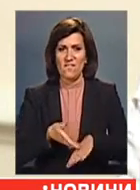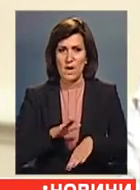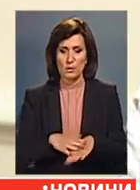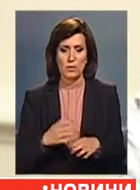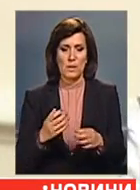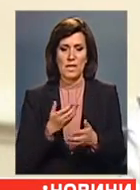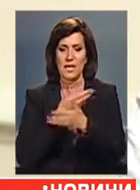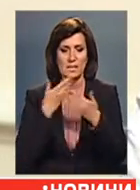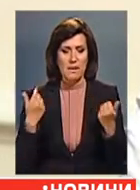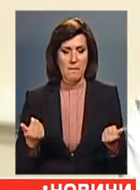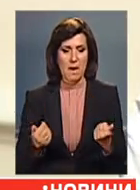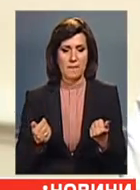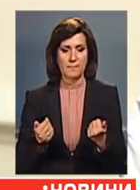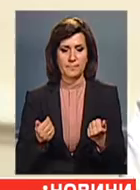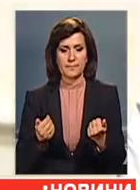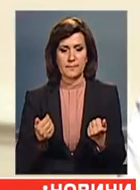там немає